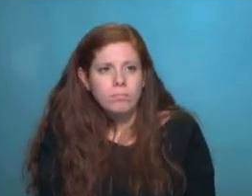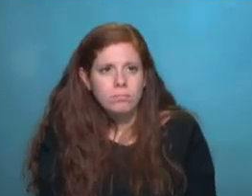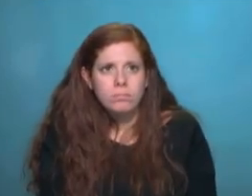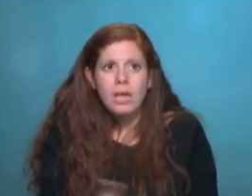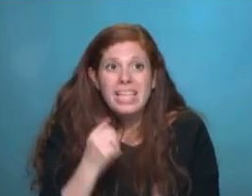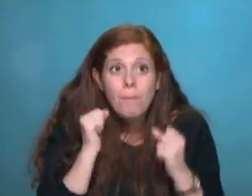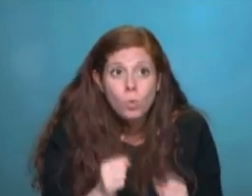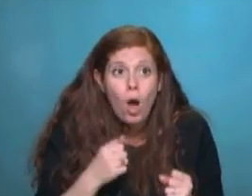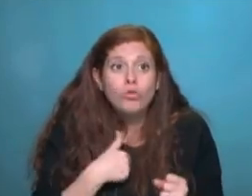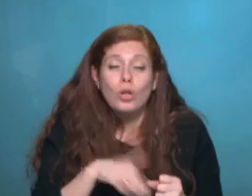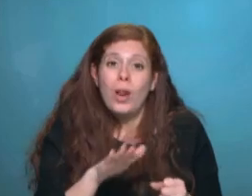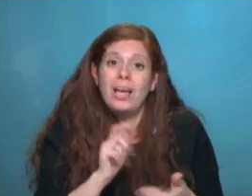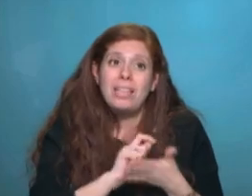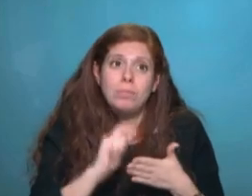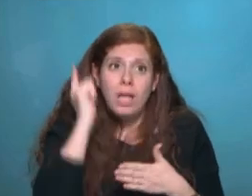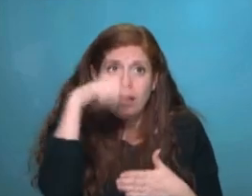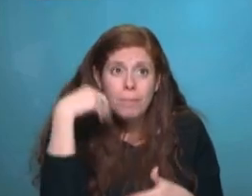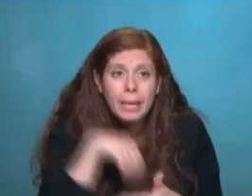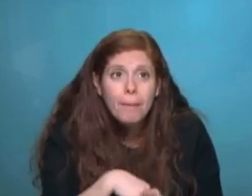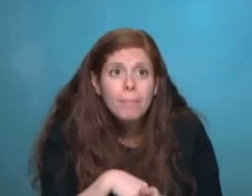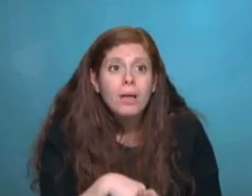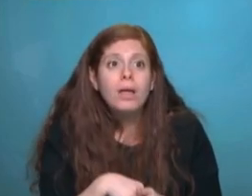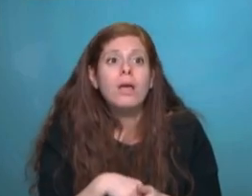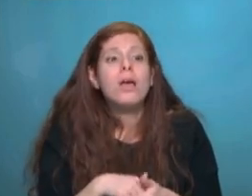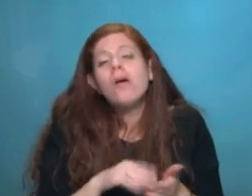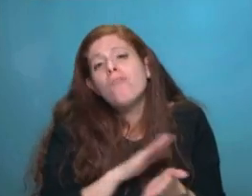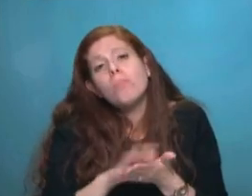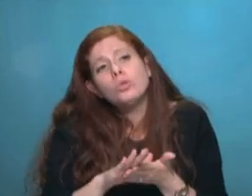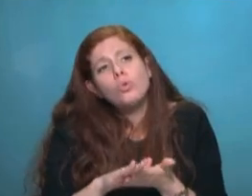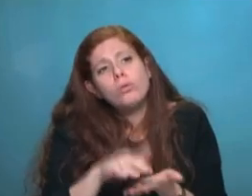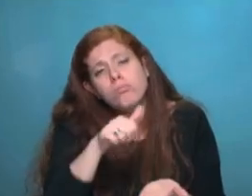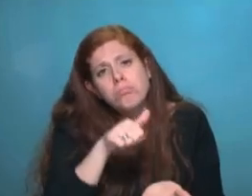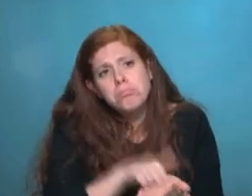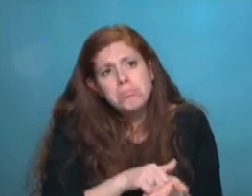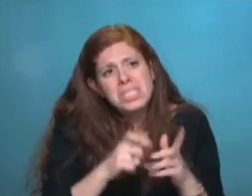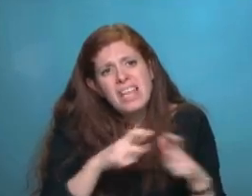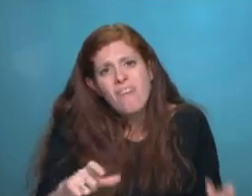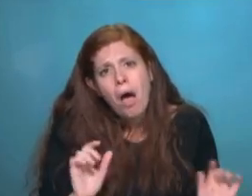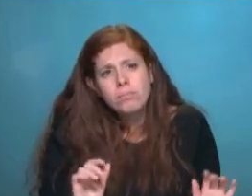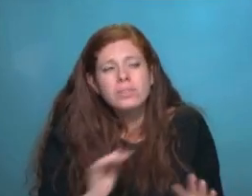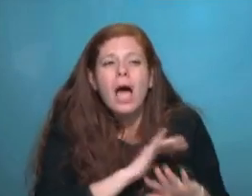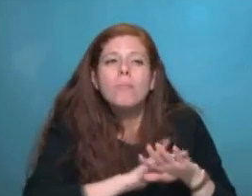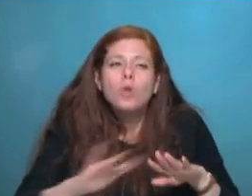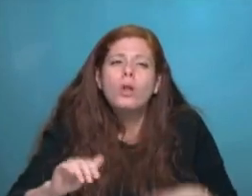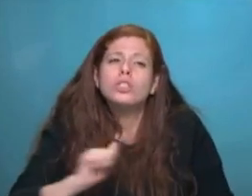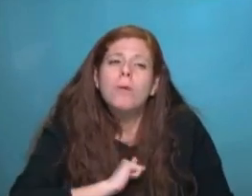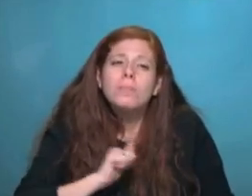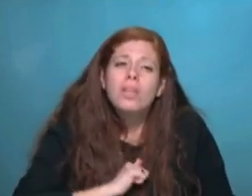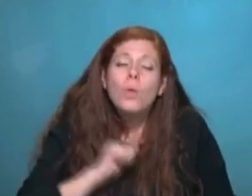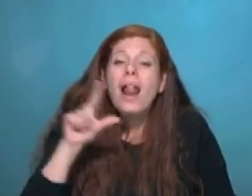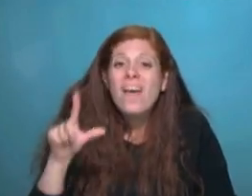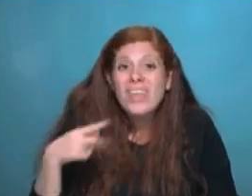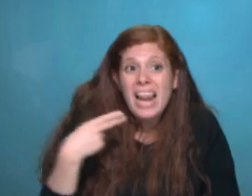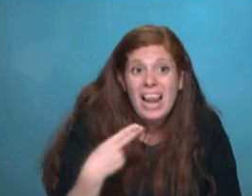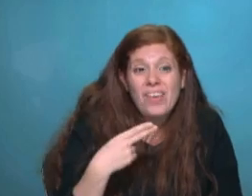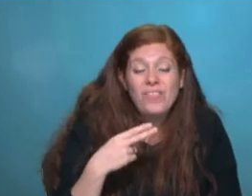הולכת למשרד הפנים, והם פשוט מדפיסים לי ספח. 5 חודשים המתינו לוי, הללי ושחר לחתימה